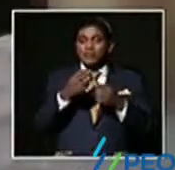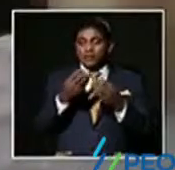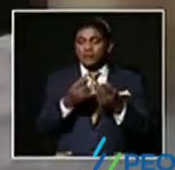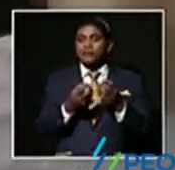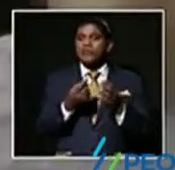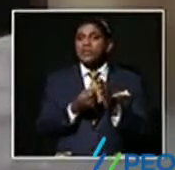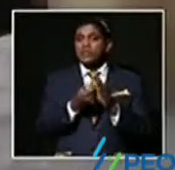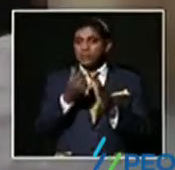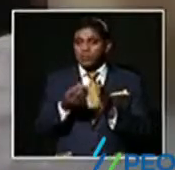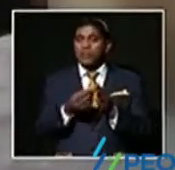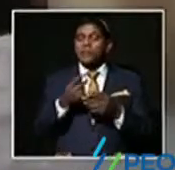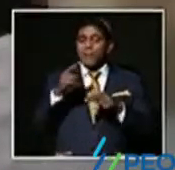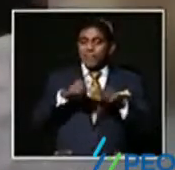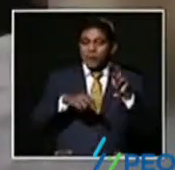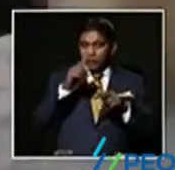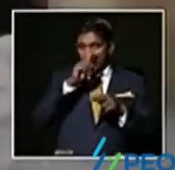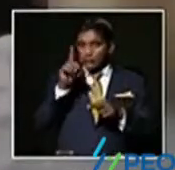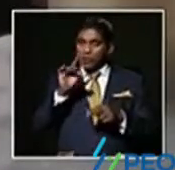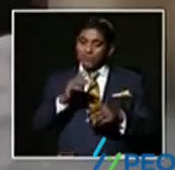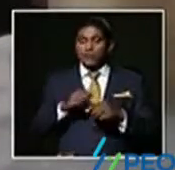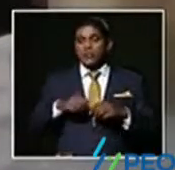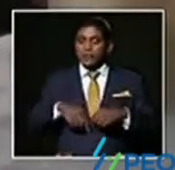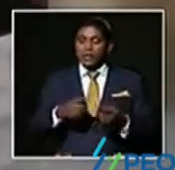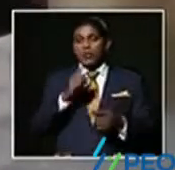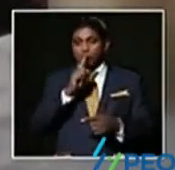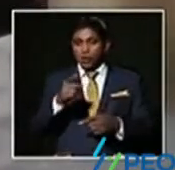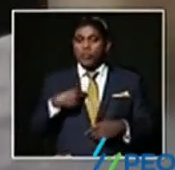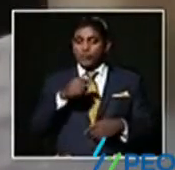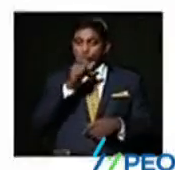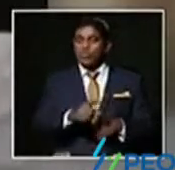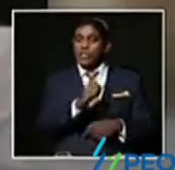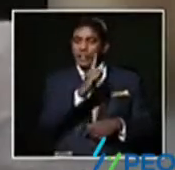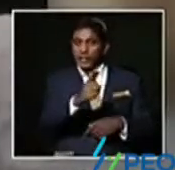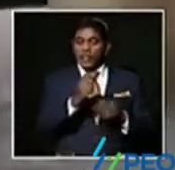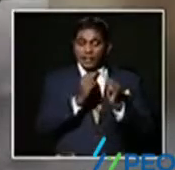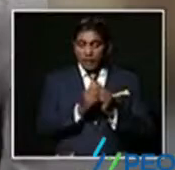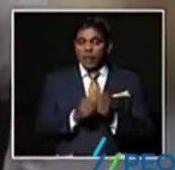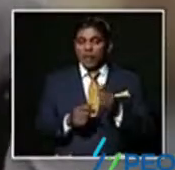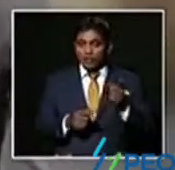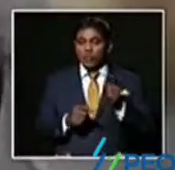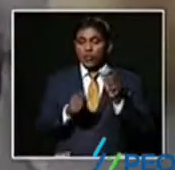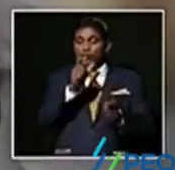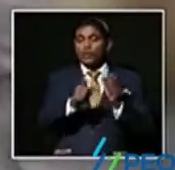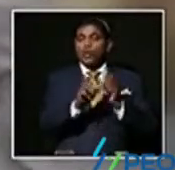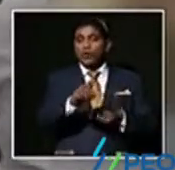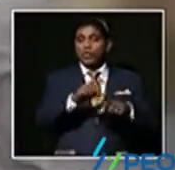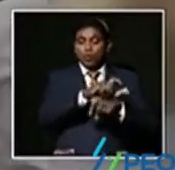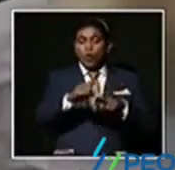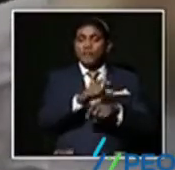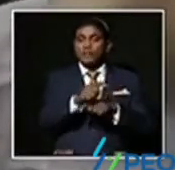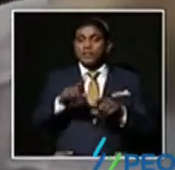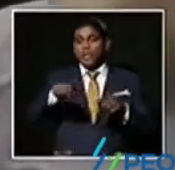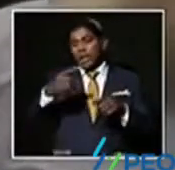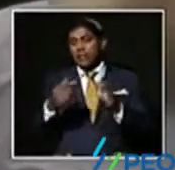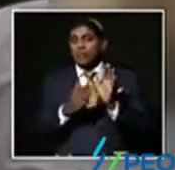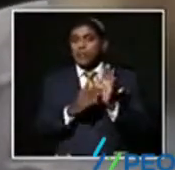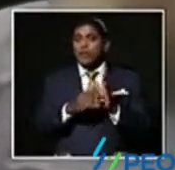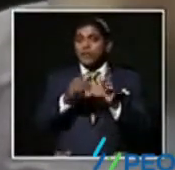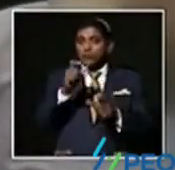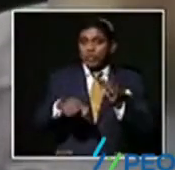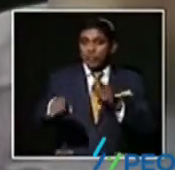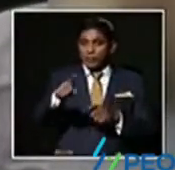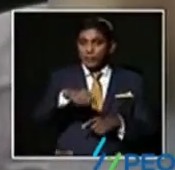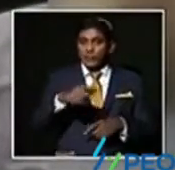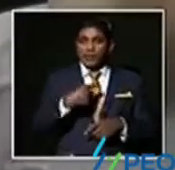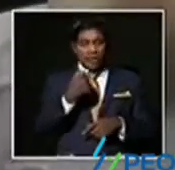නම් අපි ඒක පෙබරවාරි මාසේ 15 වෙනිදා කරමු කියලා. හැබැයි තනි පුද්ගලයෙක්ගේ ක්‍රියාකලාපය නිසා මහජන උපයෝගිතා කොමිසමේ අනිත් සමාජිකයන් ඔහුගේ